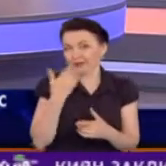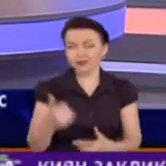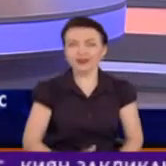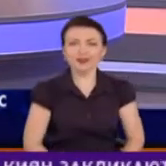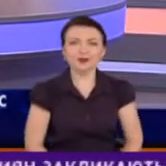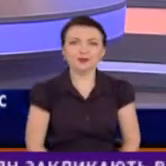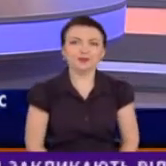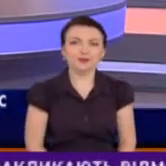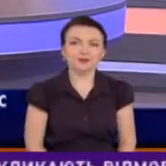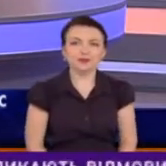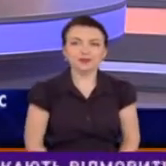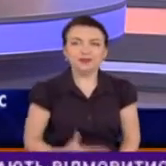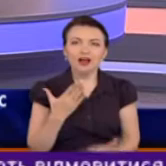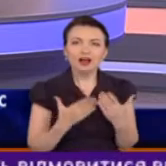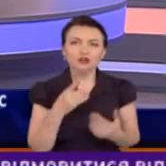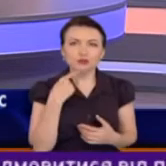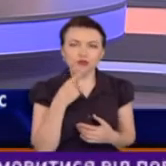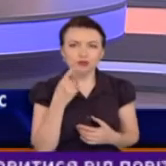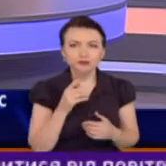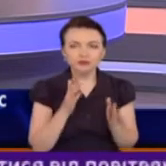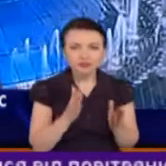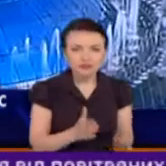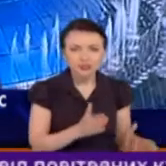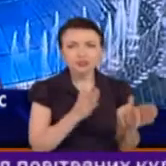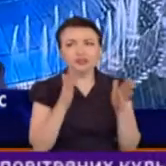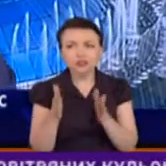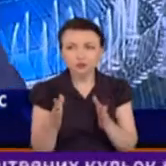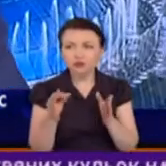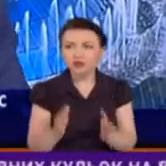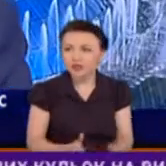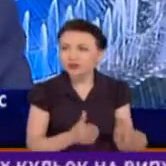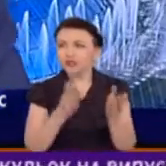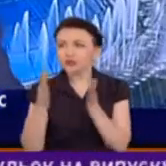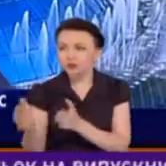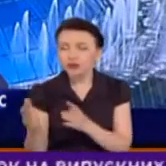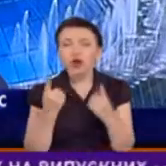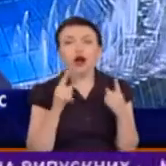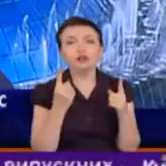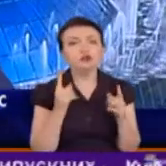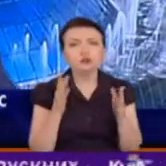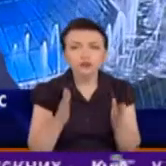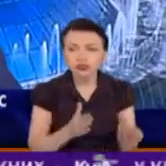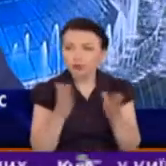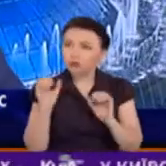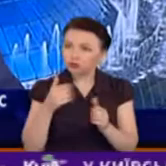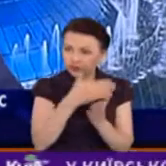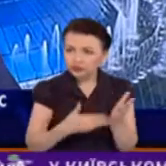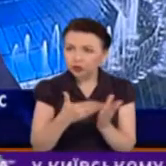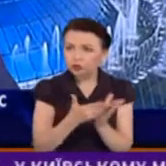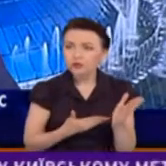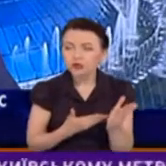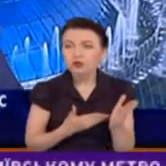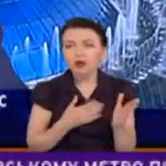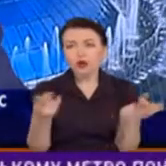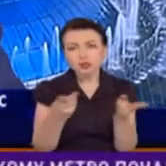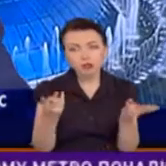от якщо ми говоримо, от це слово відтермінування, а чому відтермінування? А можливо, скасування? Можливо, якось